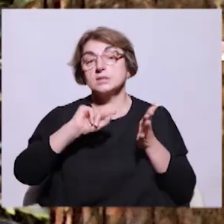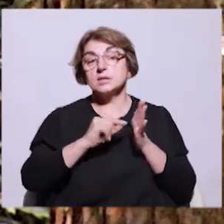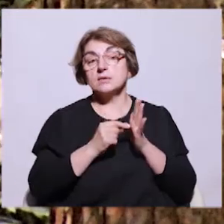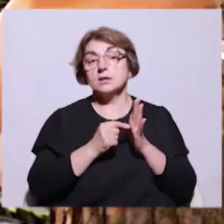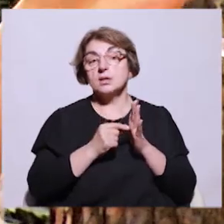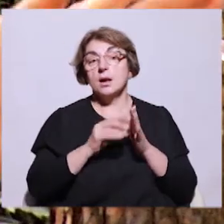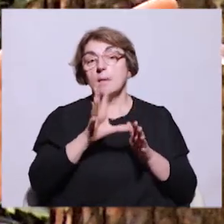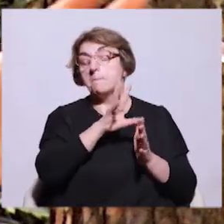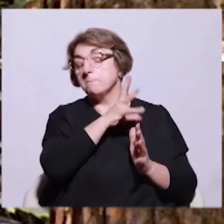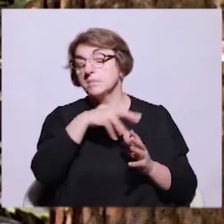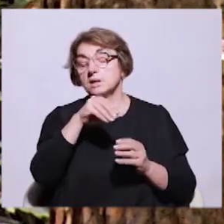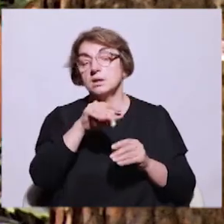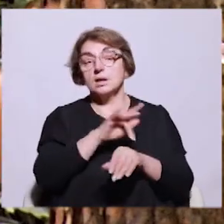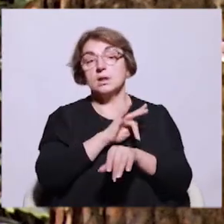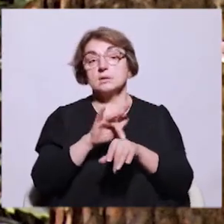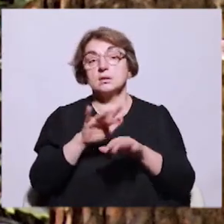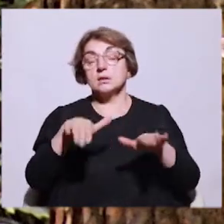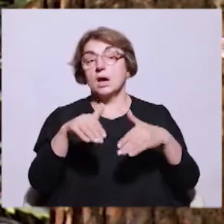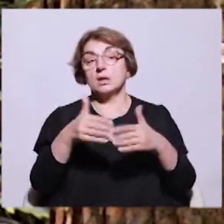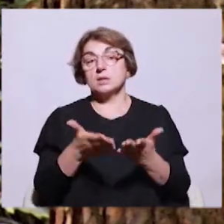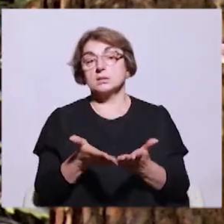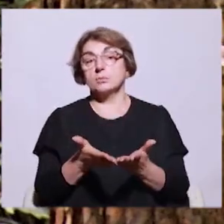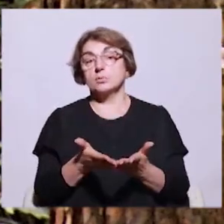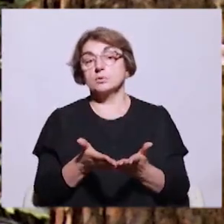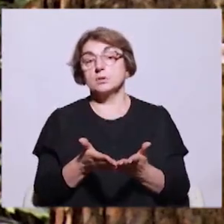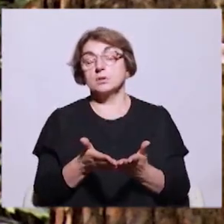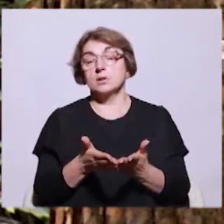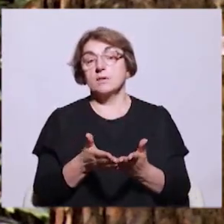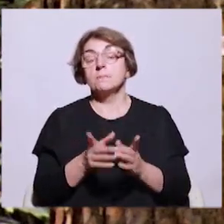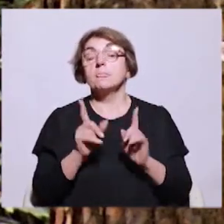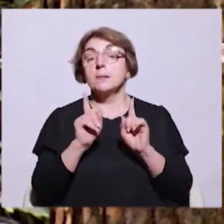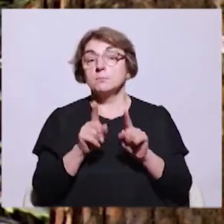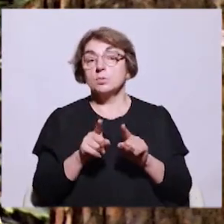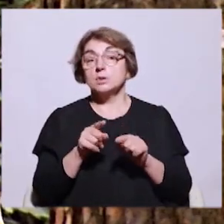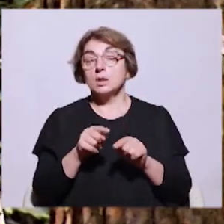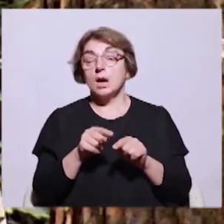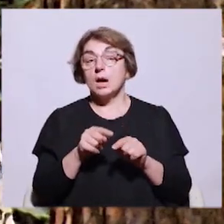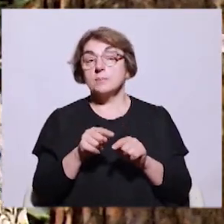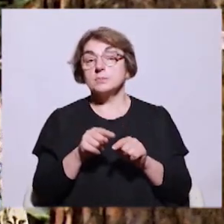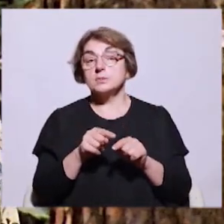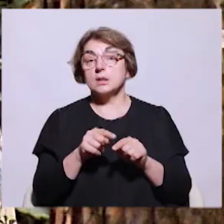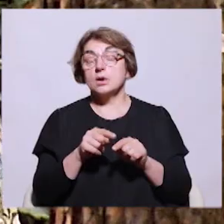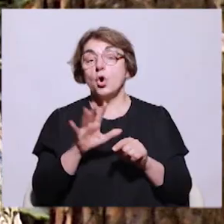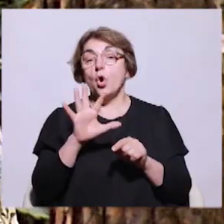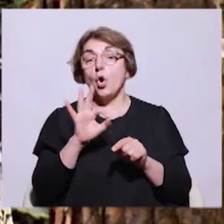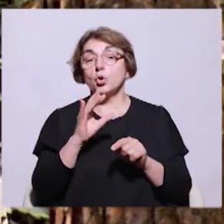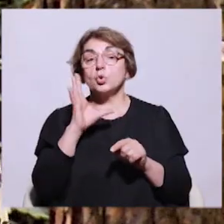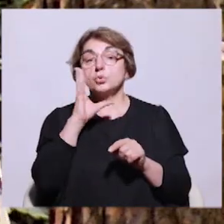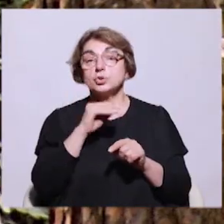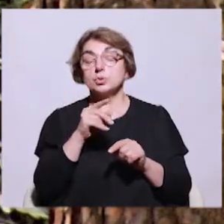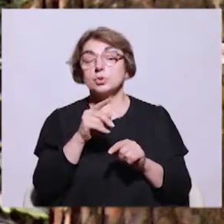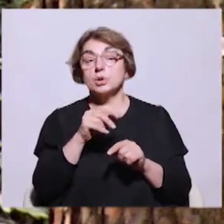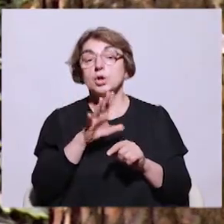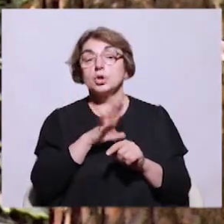წერტილი თლიანად ქრება, აღარ არსებობს. მიუხედავად აი ამ გავლენისა, ოკიო ახერხებს,